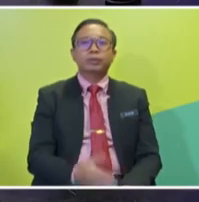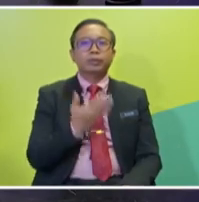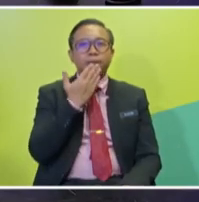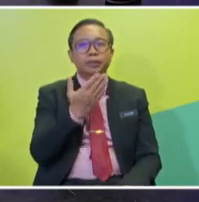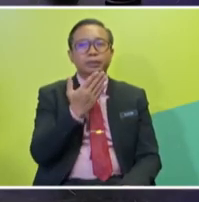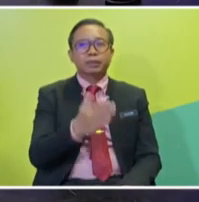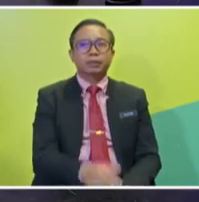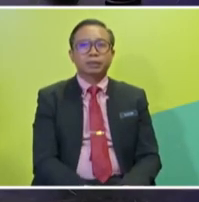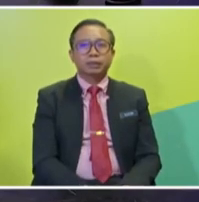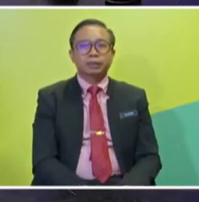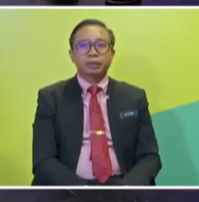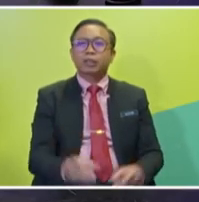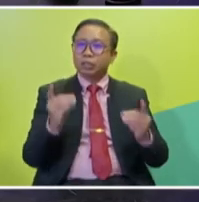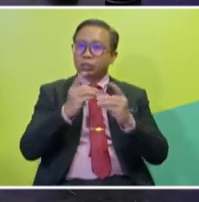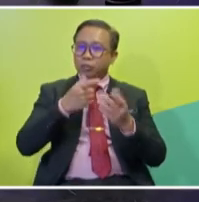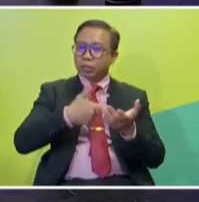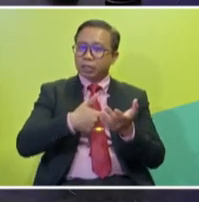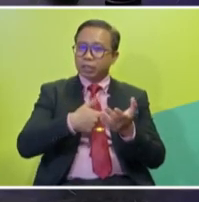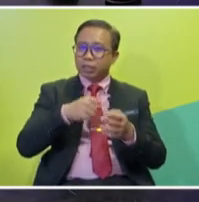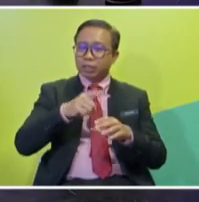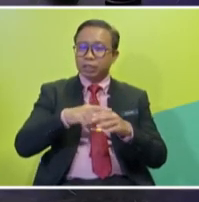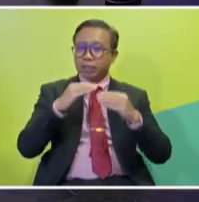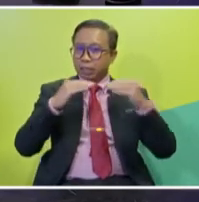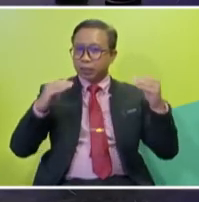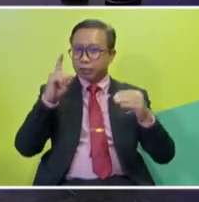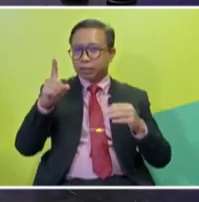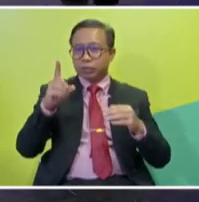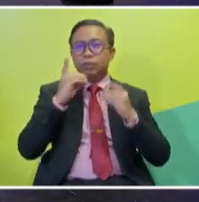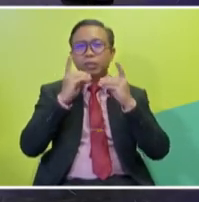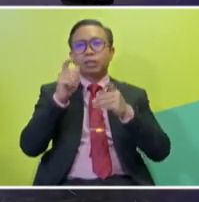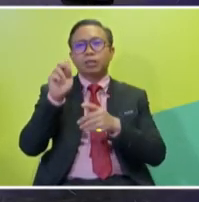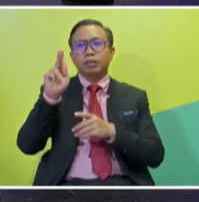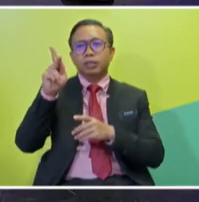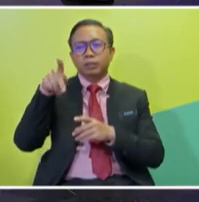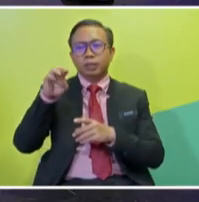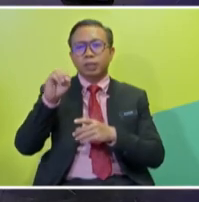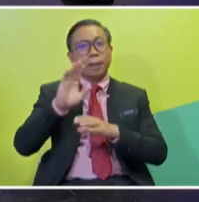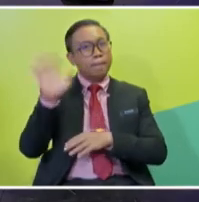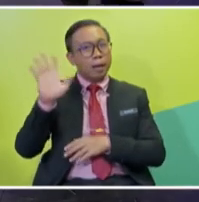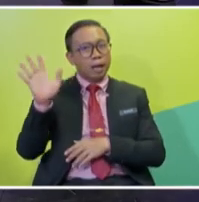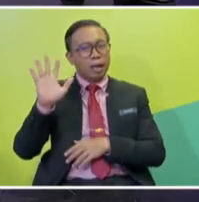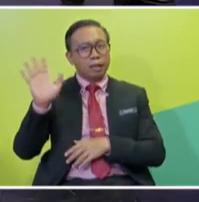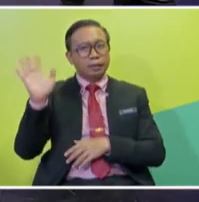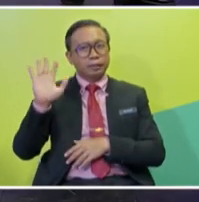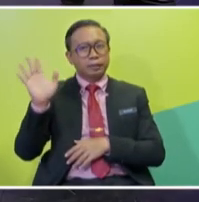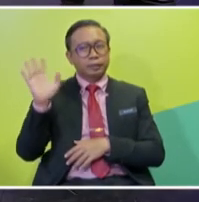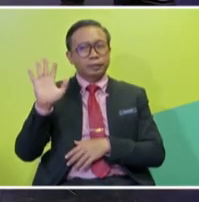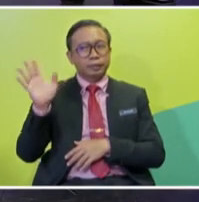Oke dan kita akan jumpa lagi hanya di kotak 1 di Net TV KPM bye